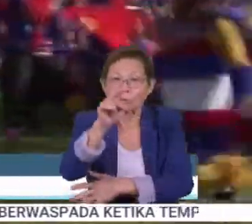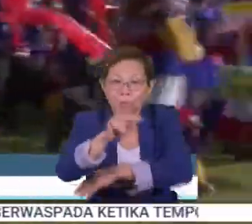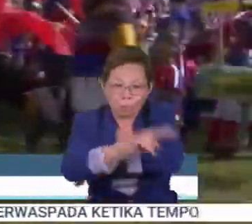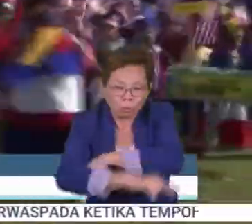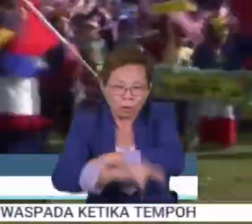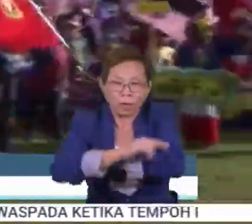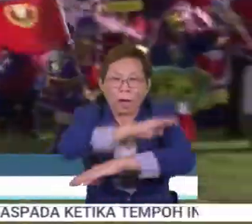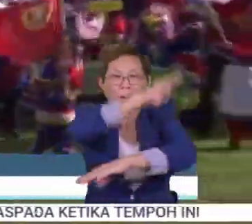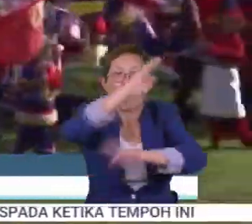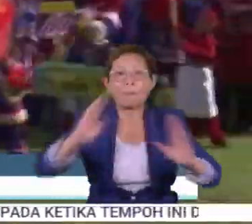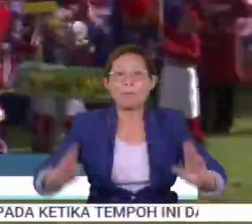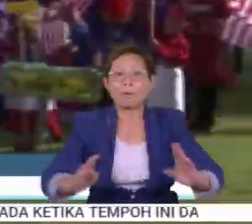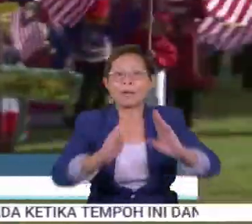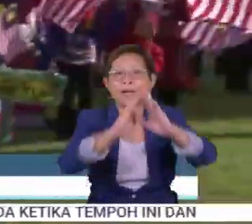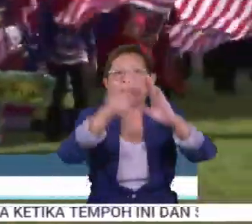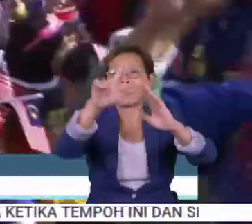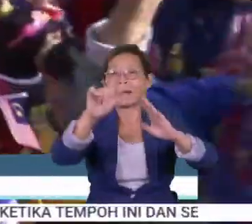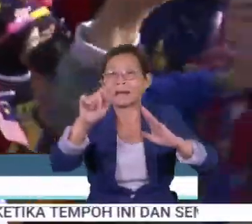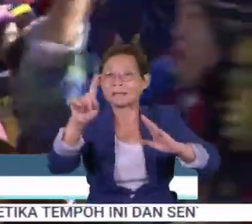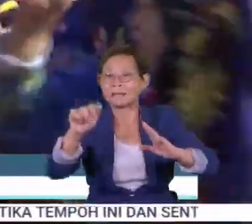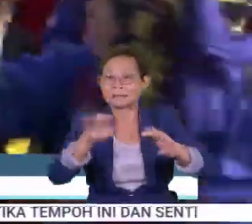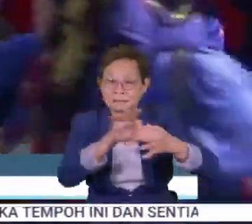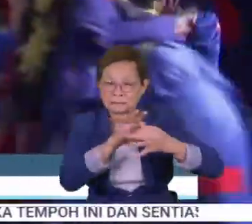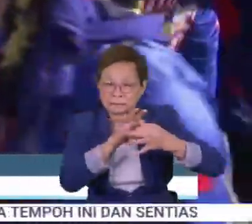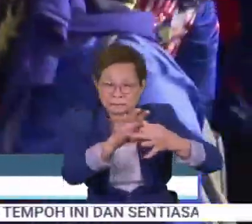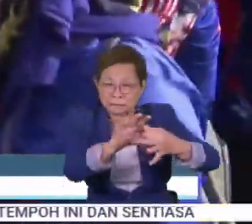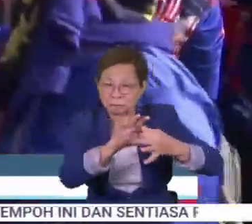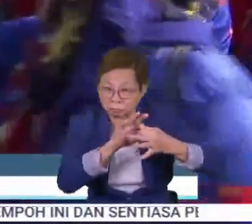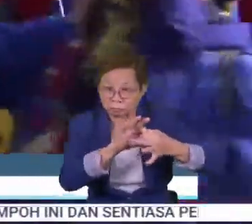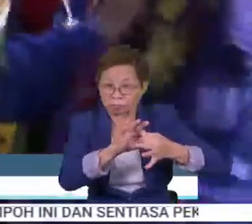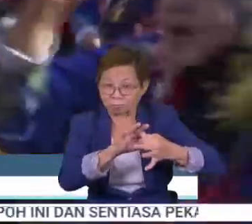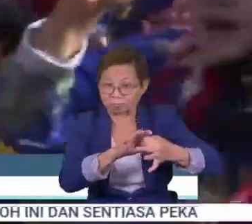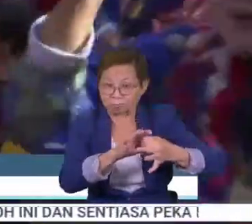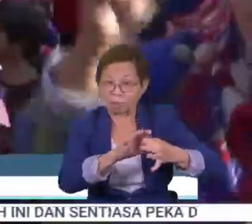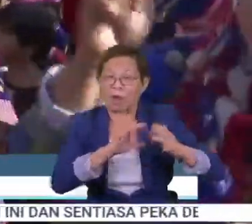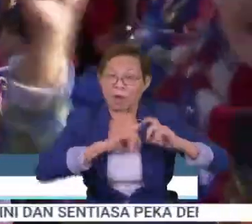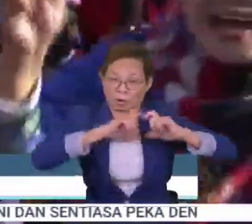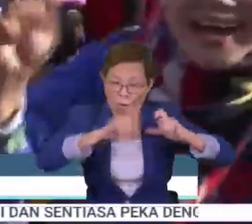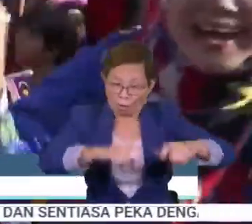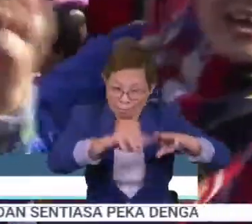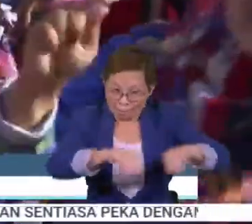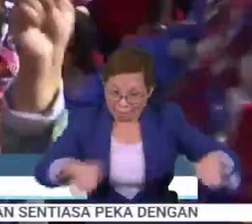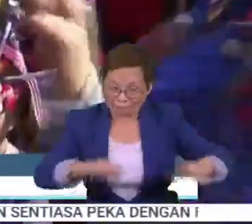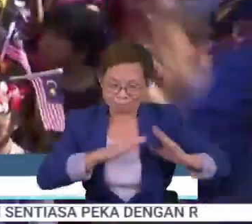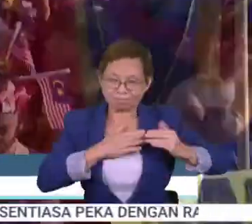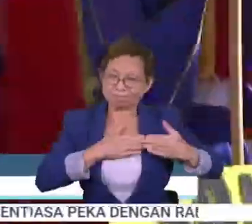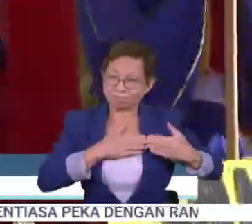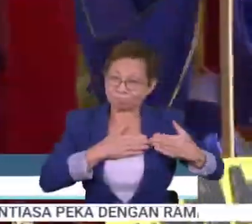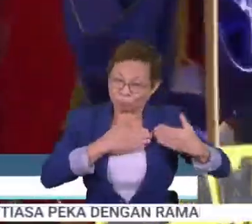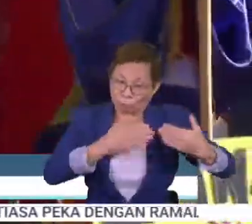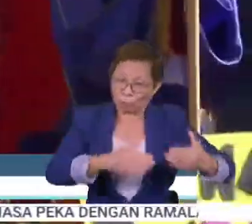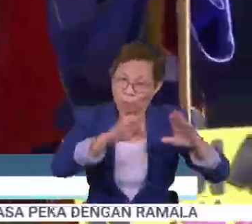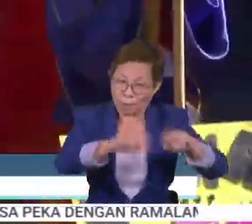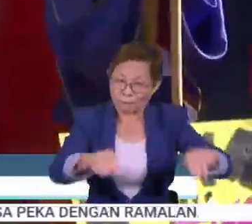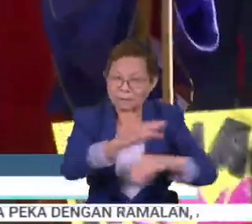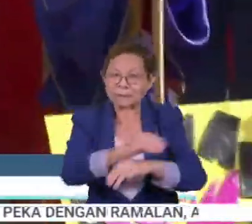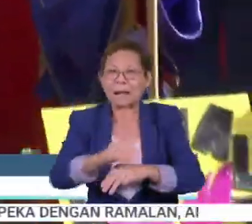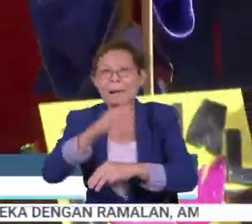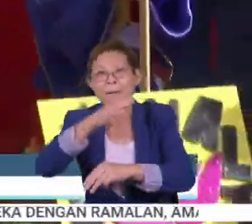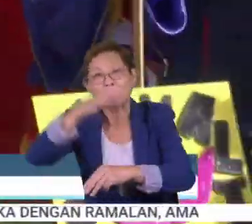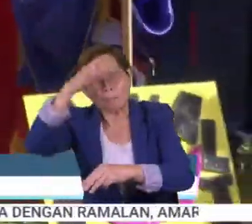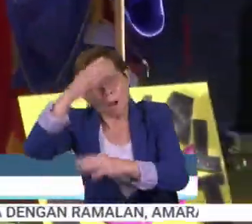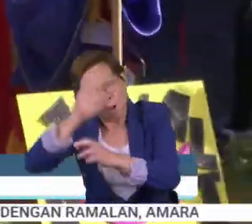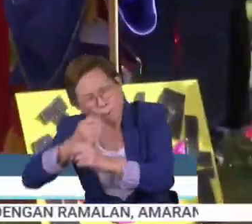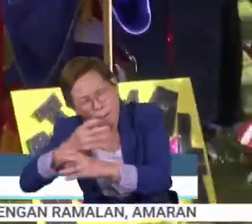Negeri Bukit Lada. Kerjasama bukan sahaja dari segi komitmen pelajar tetapi ibu bapa yang turut